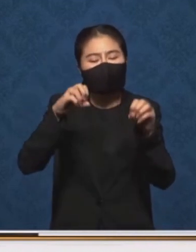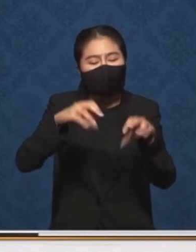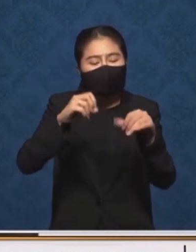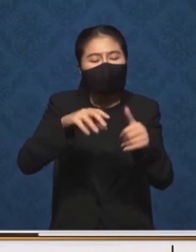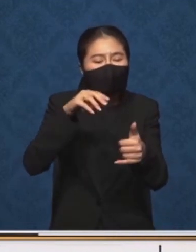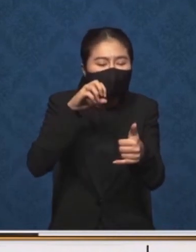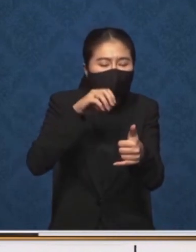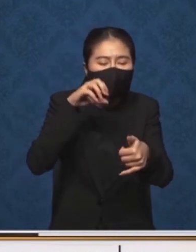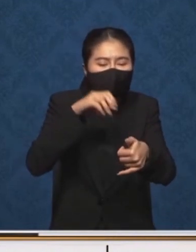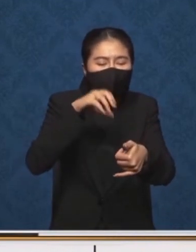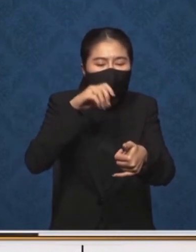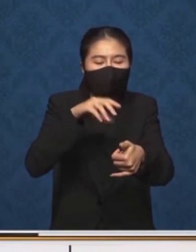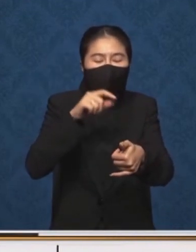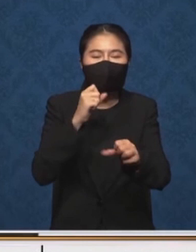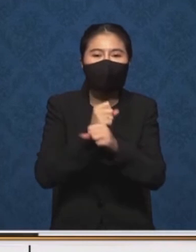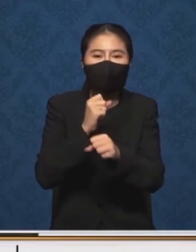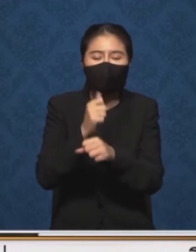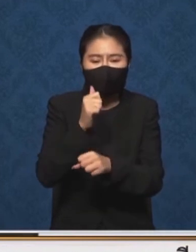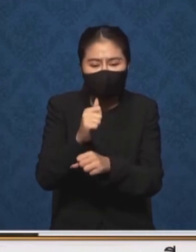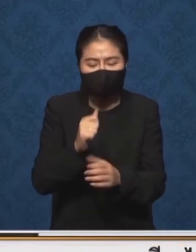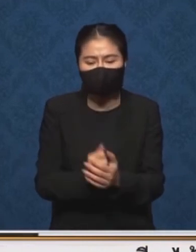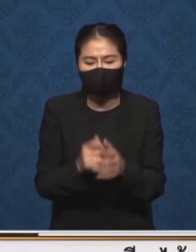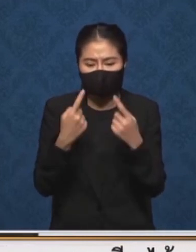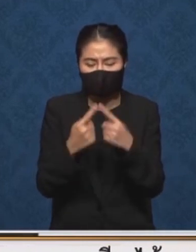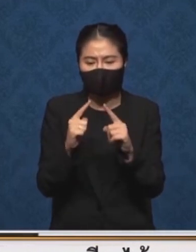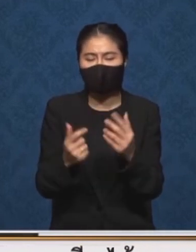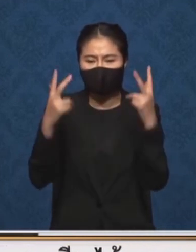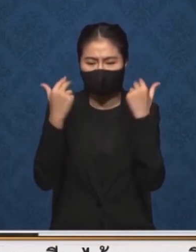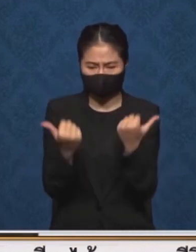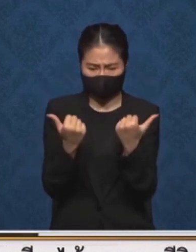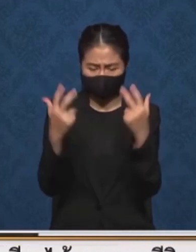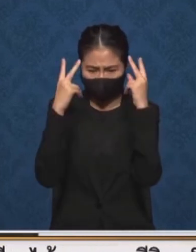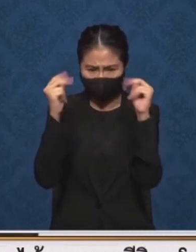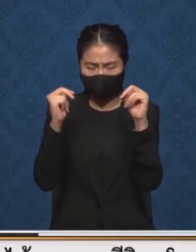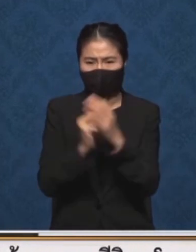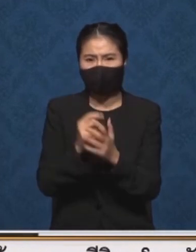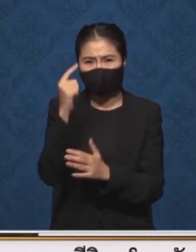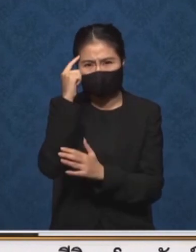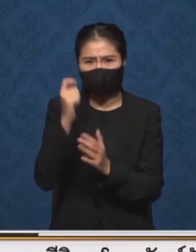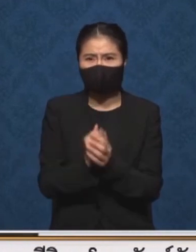าบอกไปทางผิมัไปแต่ว่าท่านใ targetวันนี้ไม่รู้สำนึกอะไรเลย